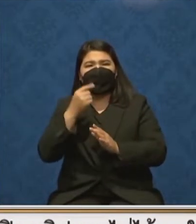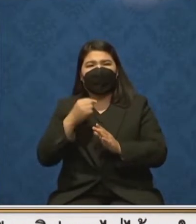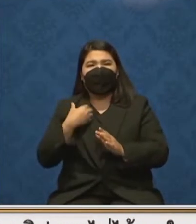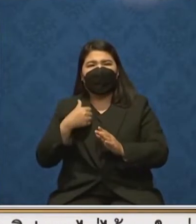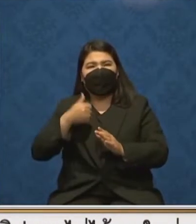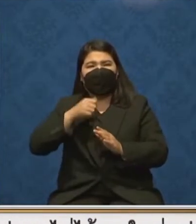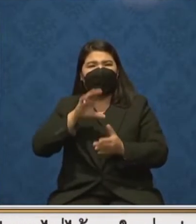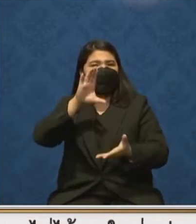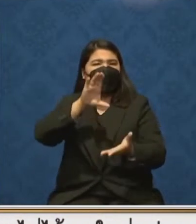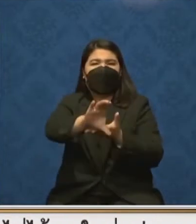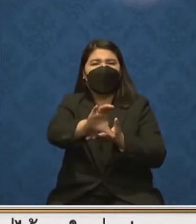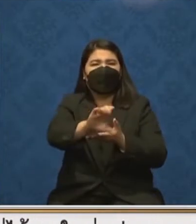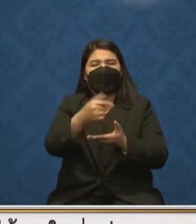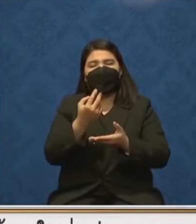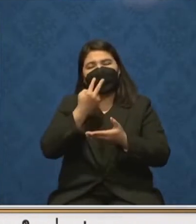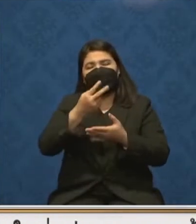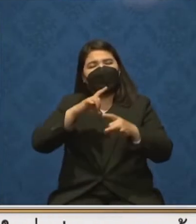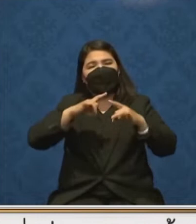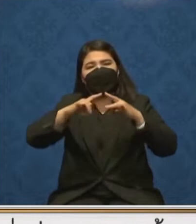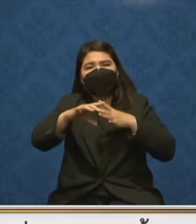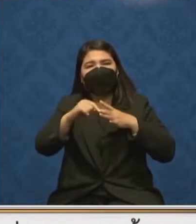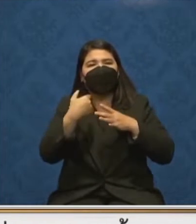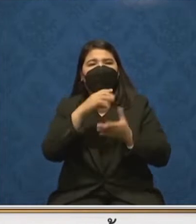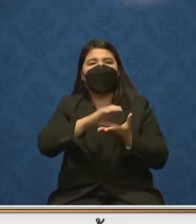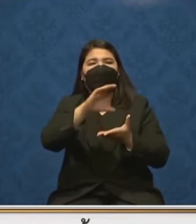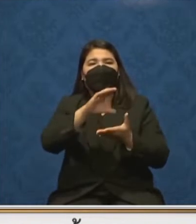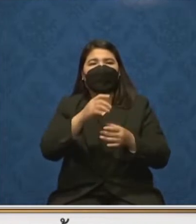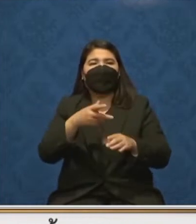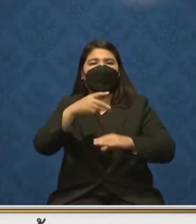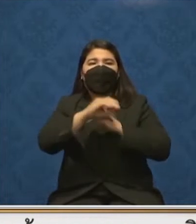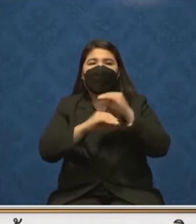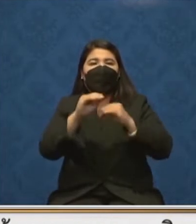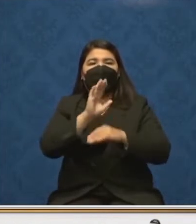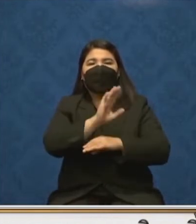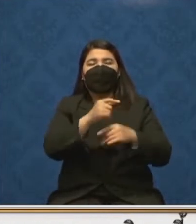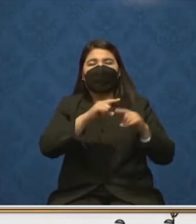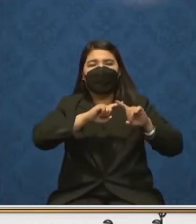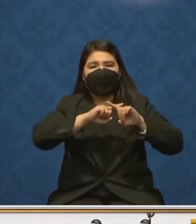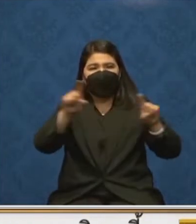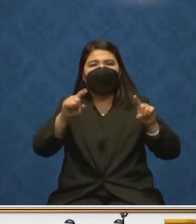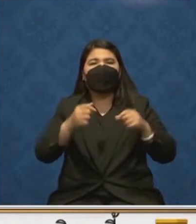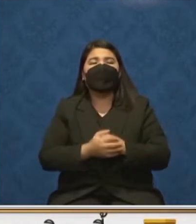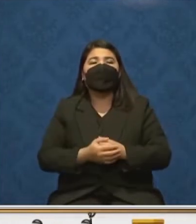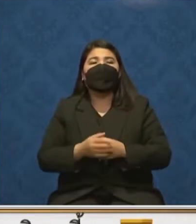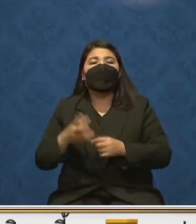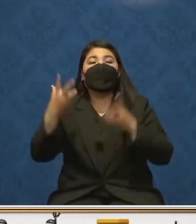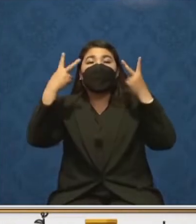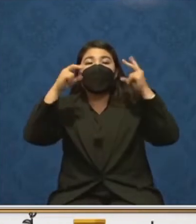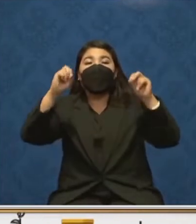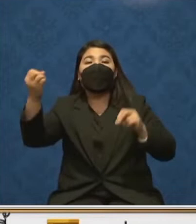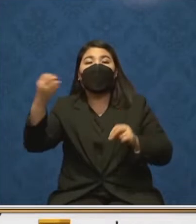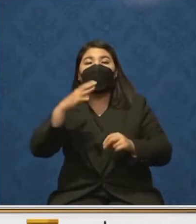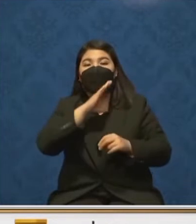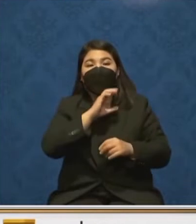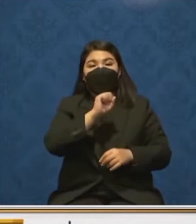ถ้าในยกษาพเอมบอกว่าถ้าสามาข